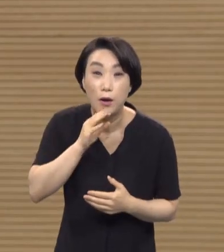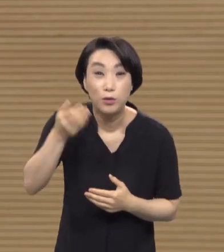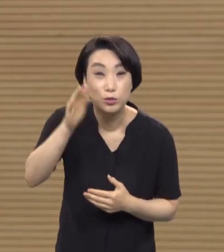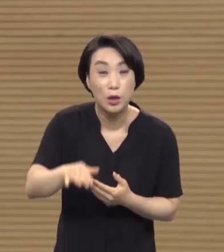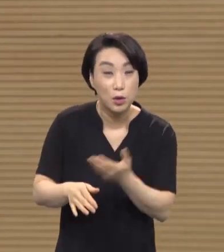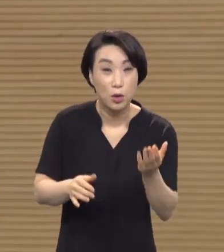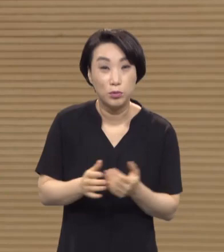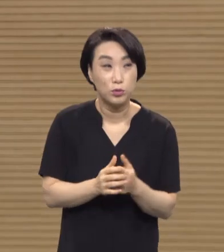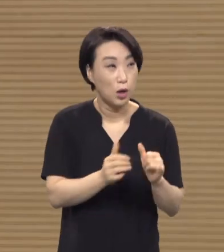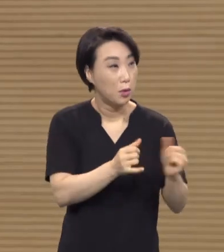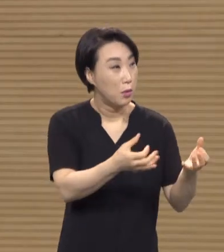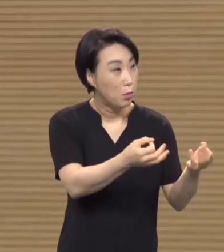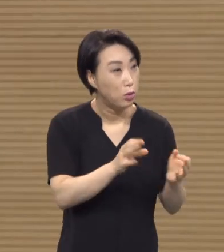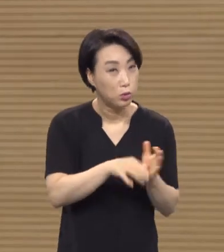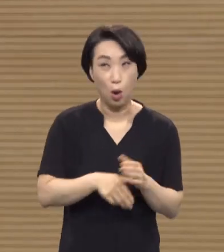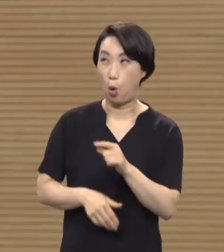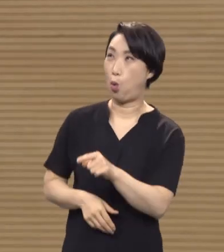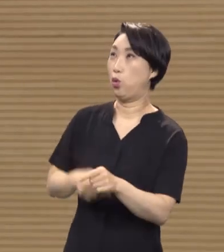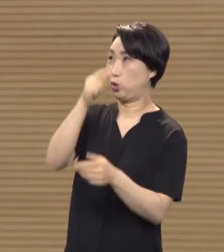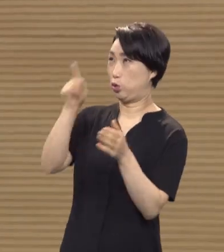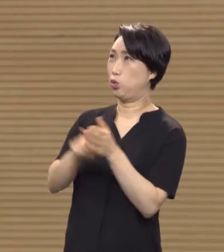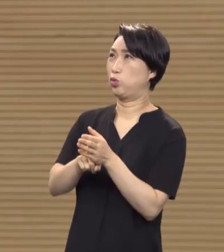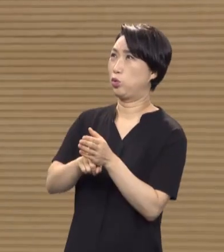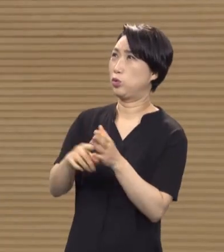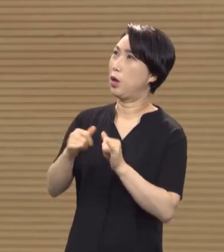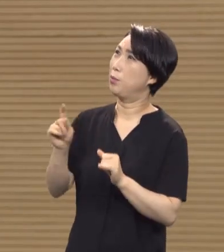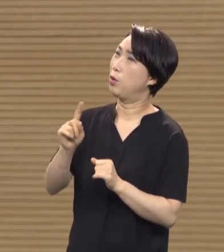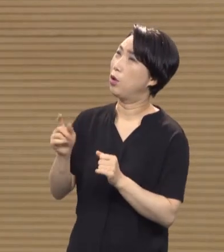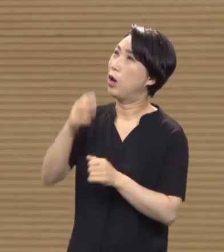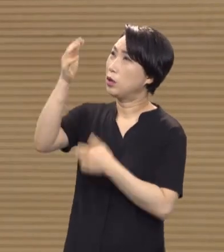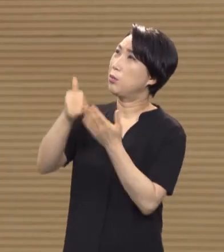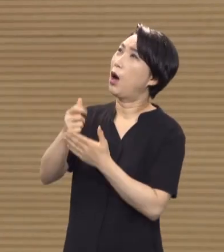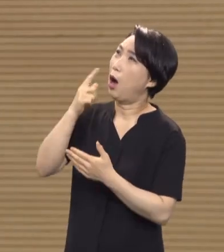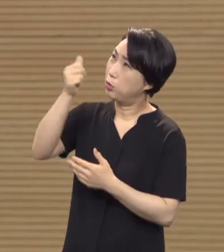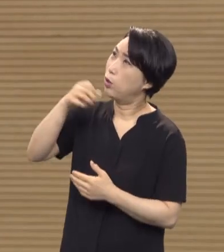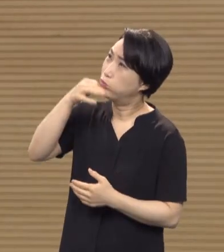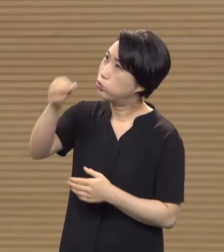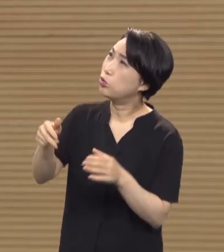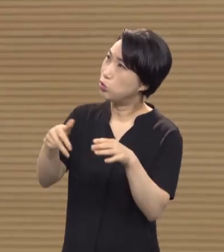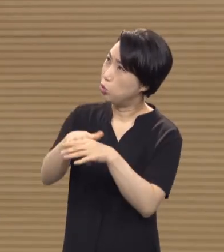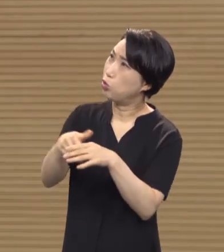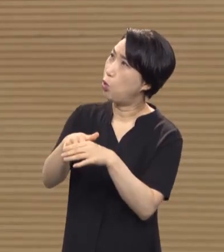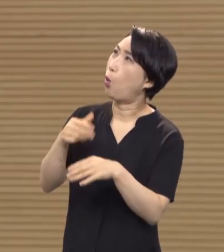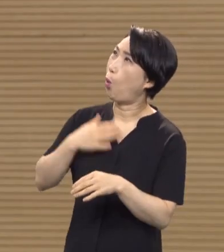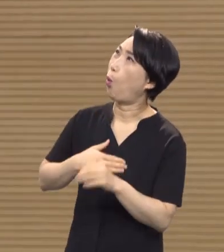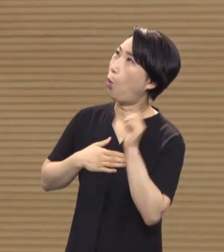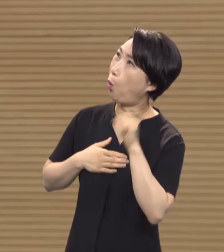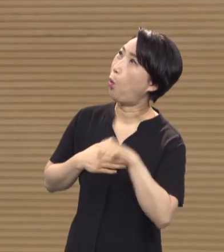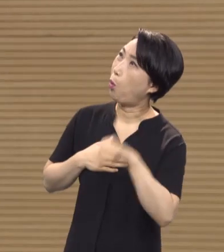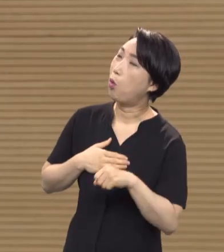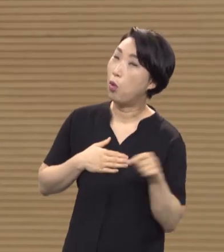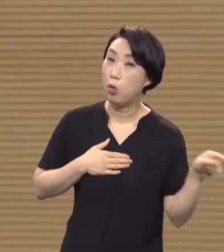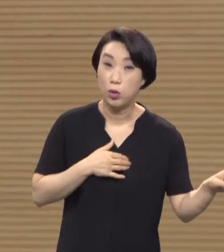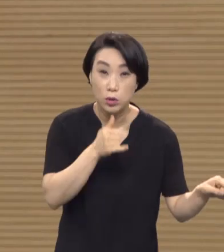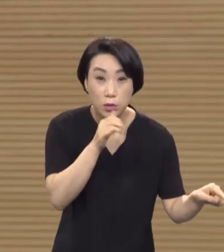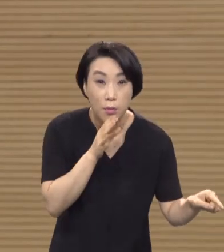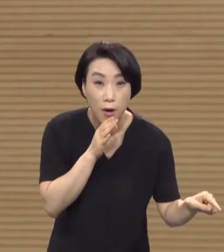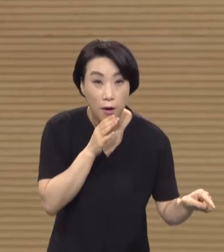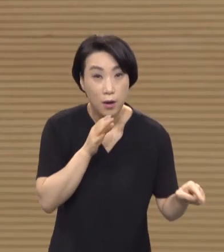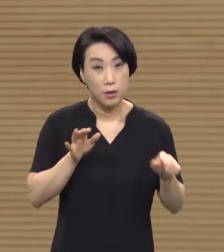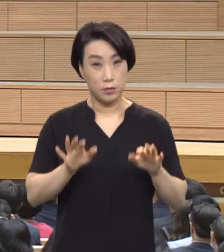그러면 사람들은 기독교는 하나님을 아버지라고 부르는 종교인가 보다. 그러지요.